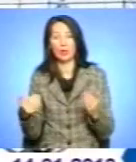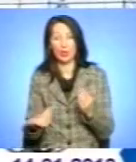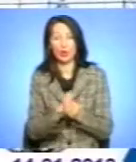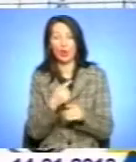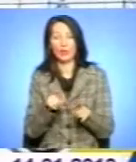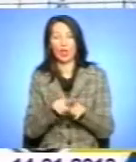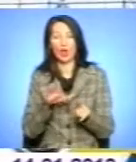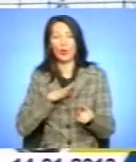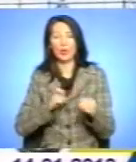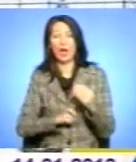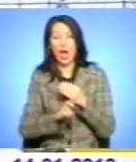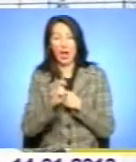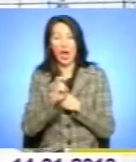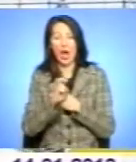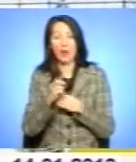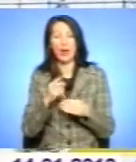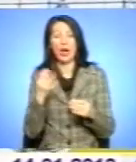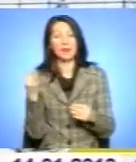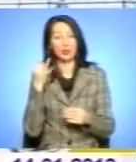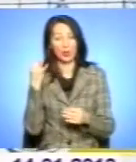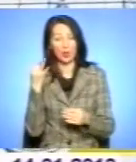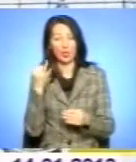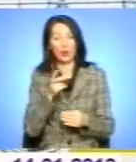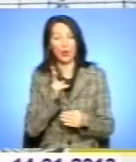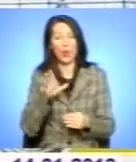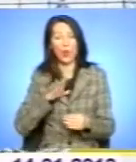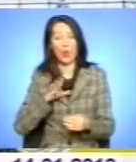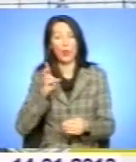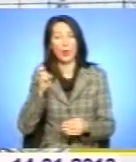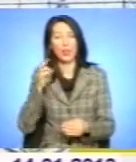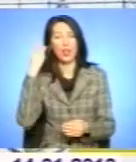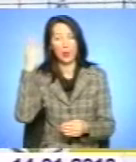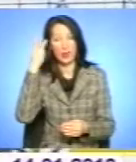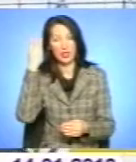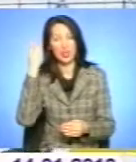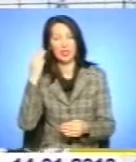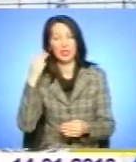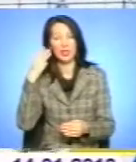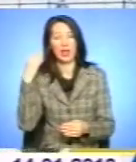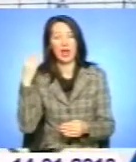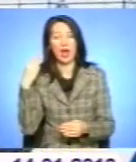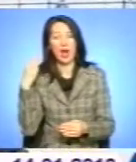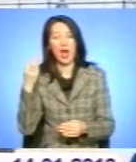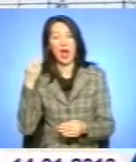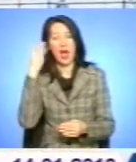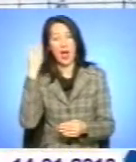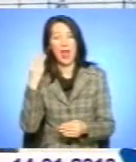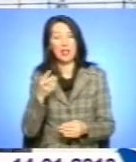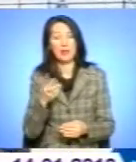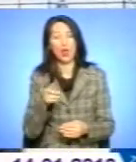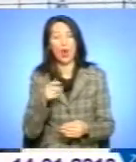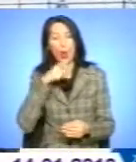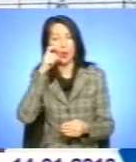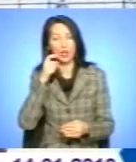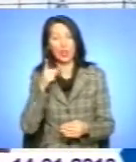досить історичний, храм, в якому побував Богдан Хмельницький, гетьман України, який йшов на битву чергову, і тут